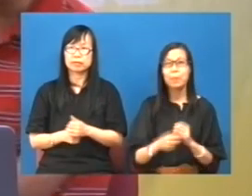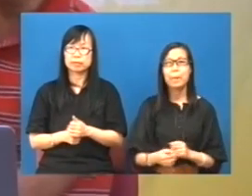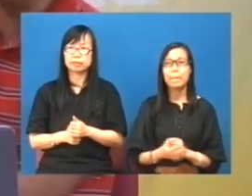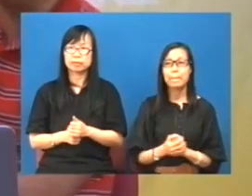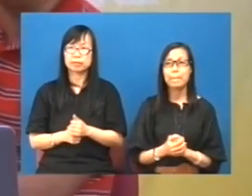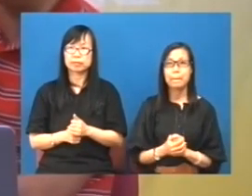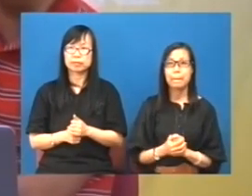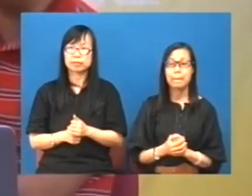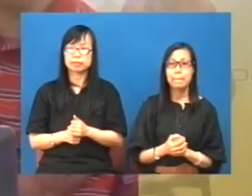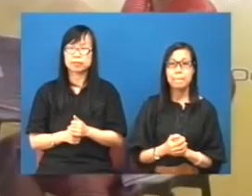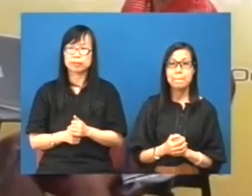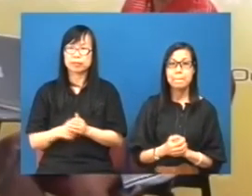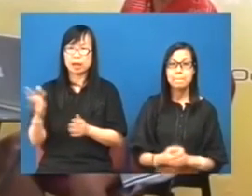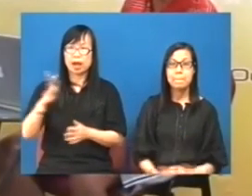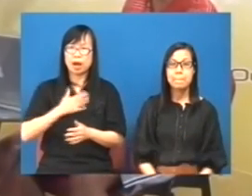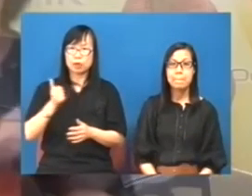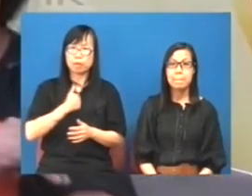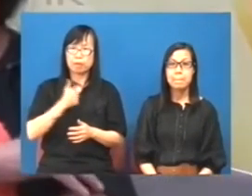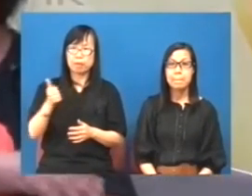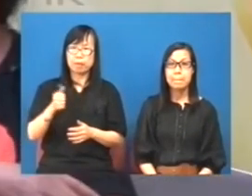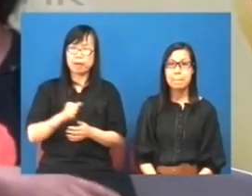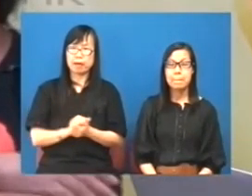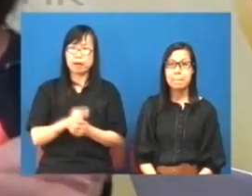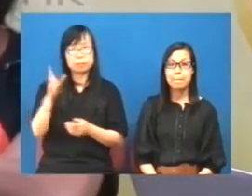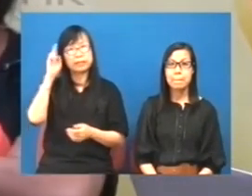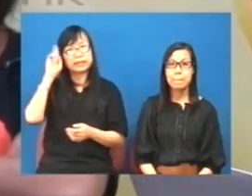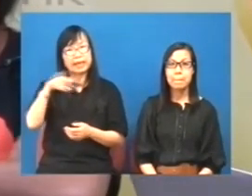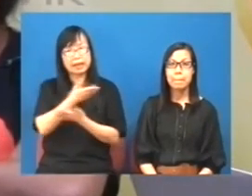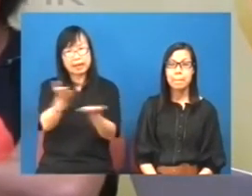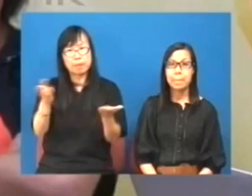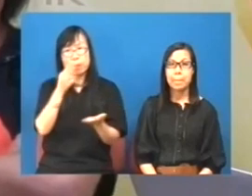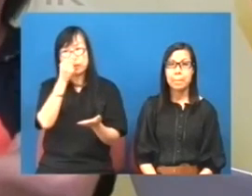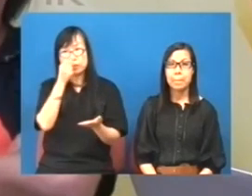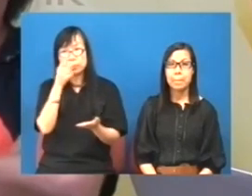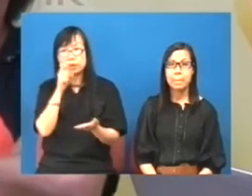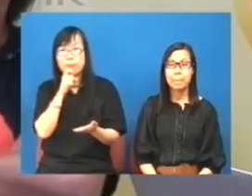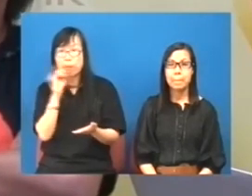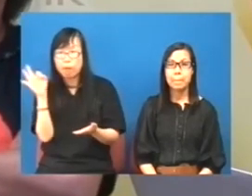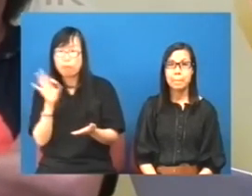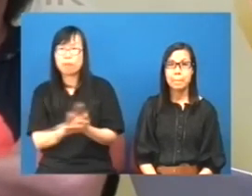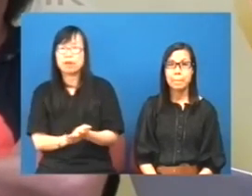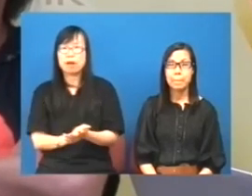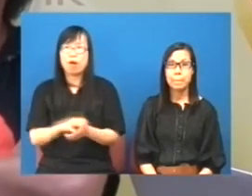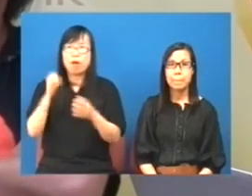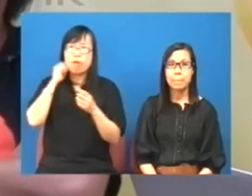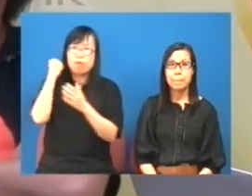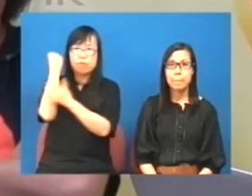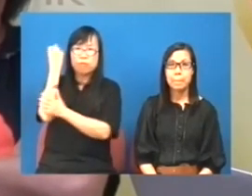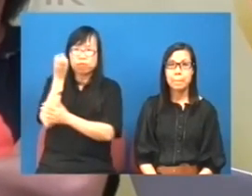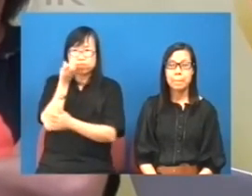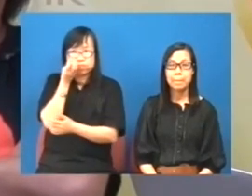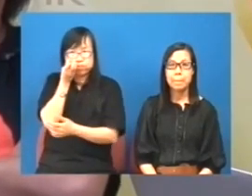大家要我也準備發起一個我不知道大家有沒有興趣我發起一個全城鄙視